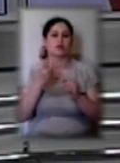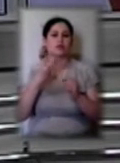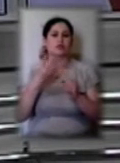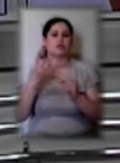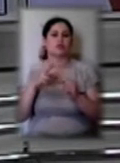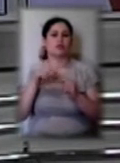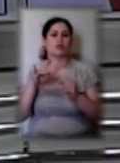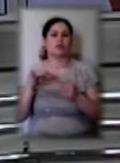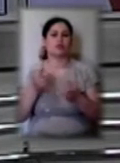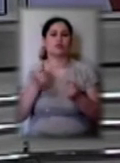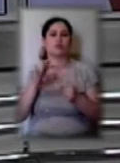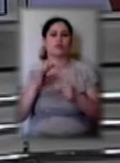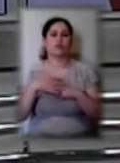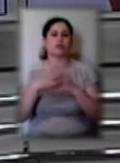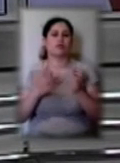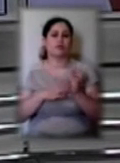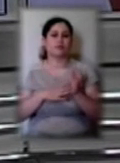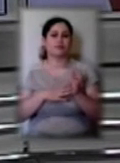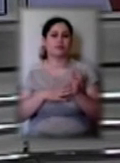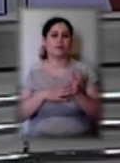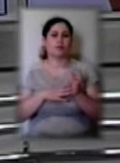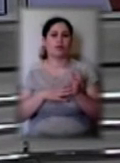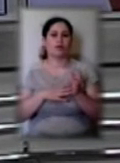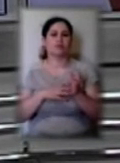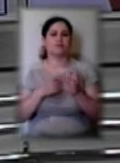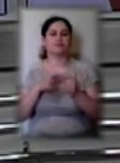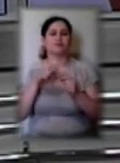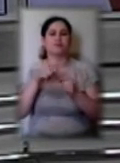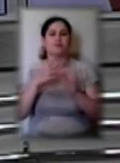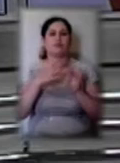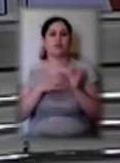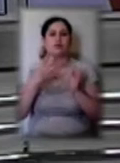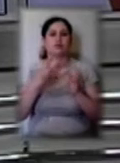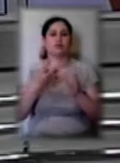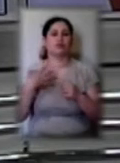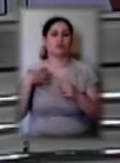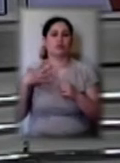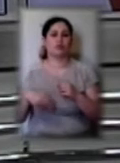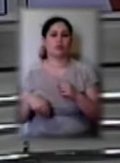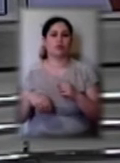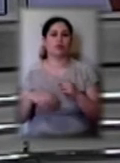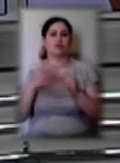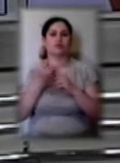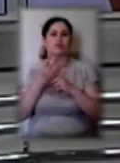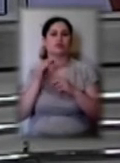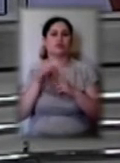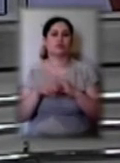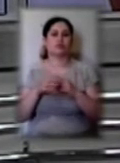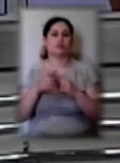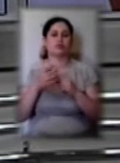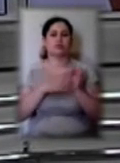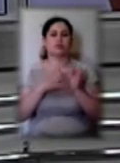лабораторно підтверджених випадків COVID-19. З них 943 пацієнти померли, 14